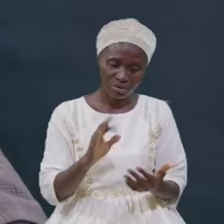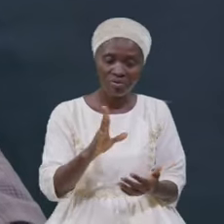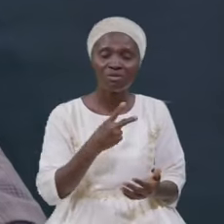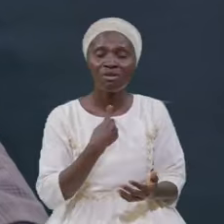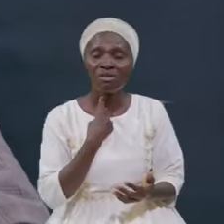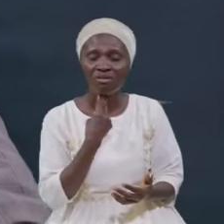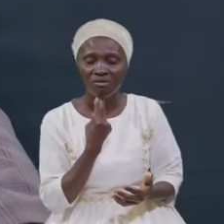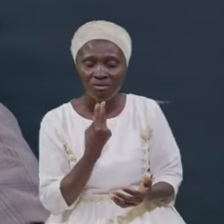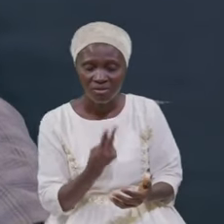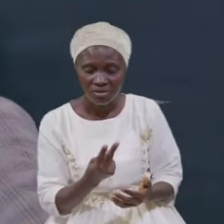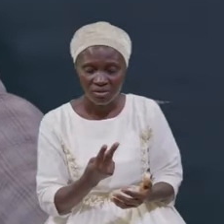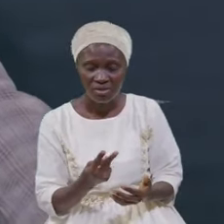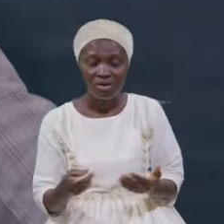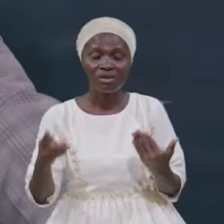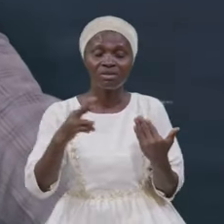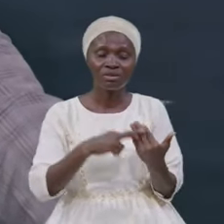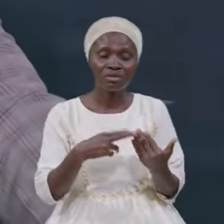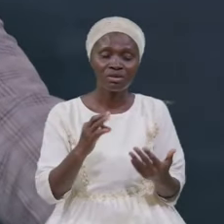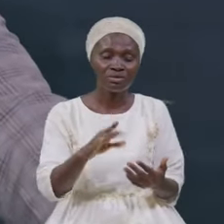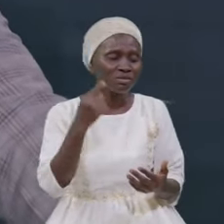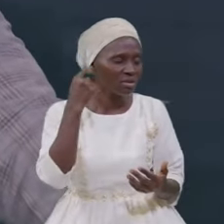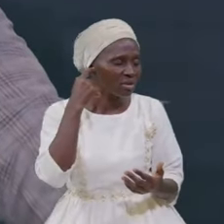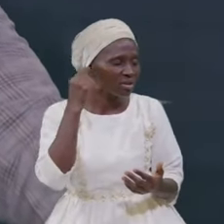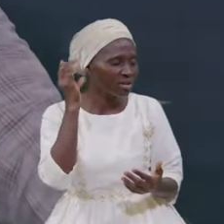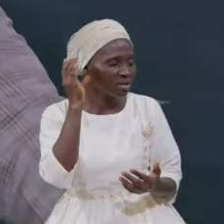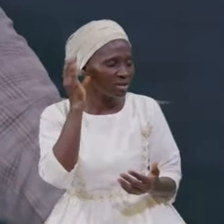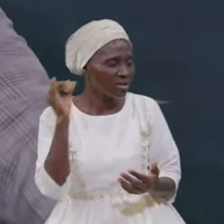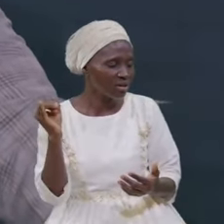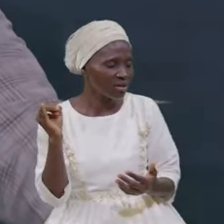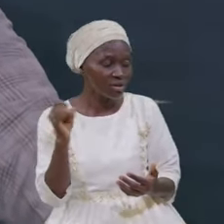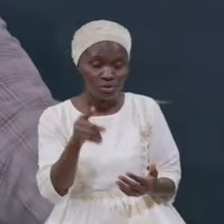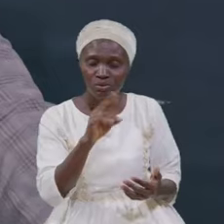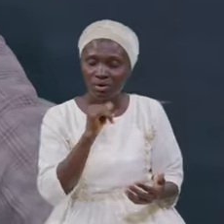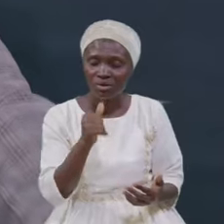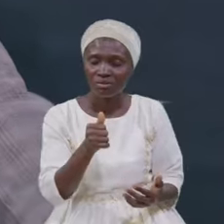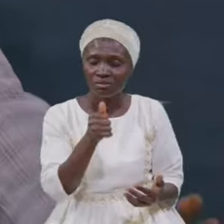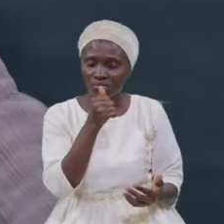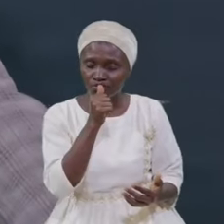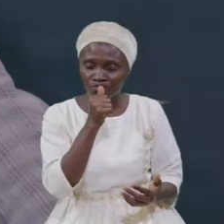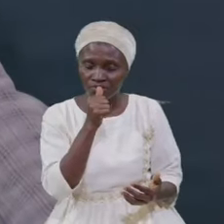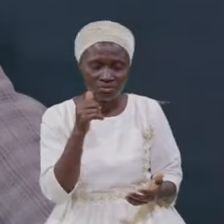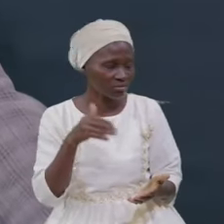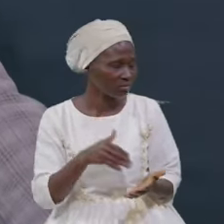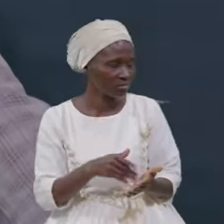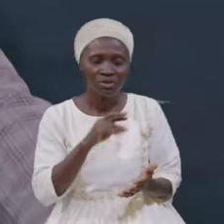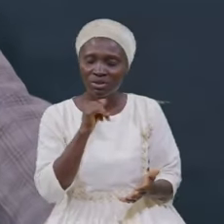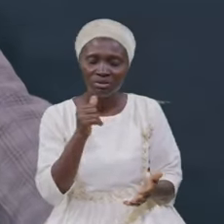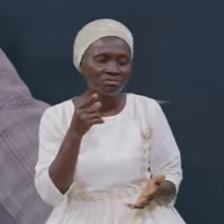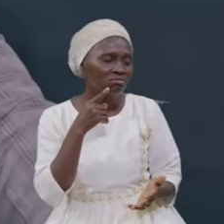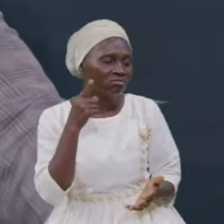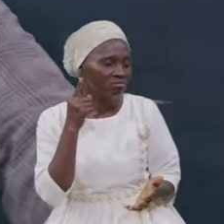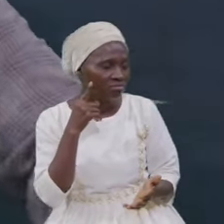Restauration de l'écoute. Tu n'es plus muet. Tu n'es plus sourd.